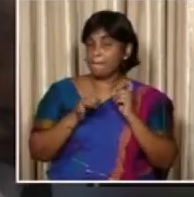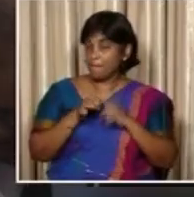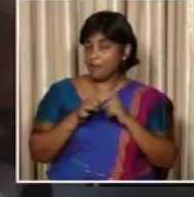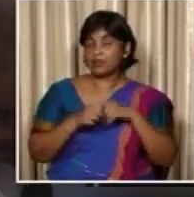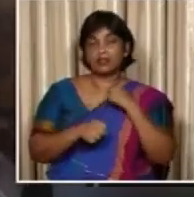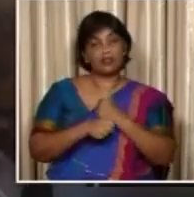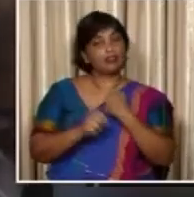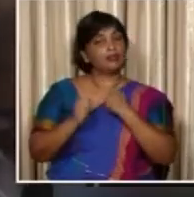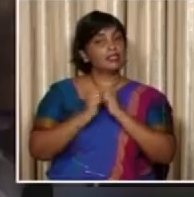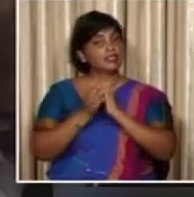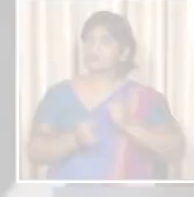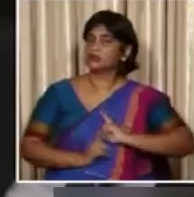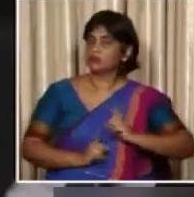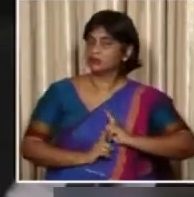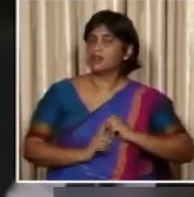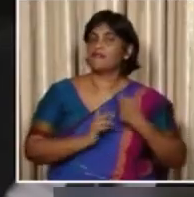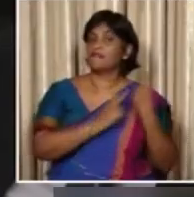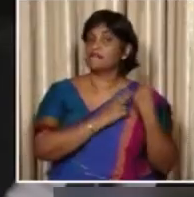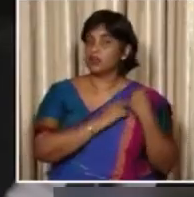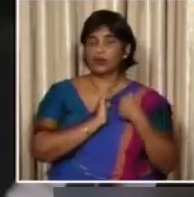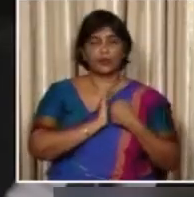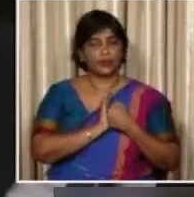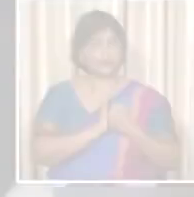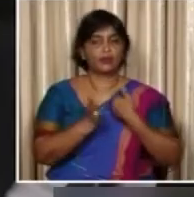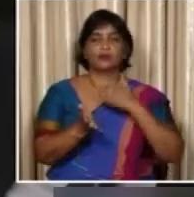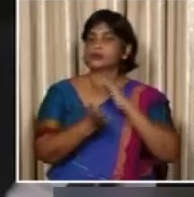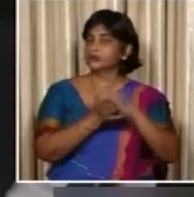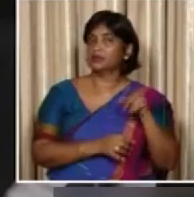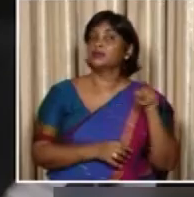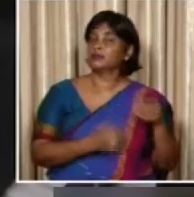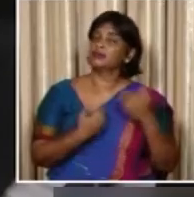ඉතාම වැදගත් කුමන ආණ්ඩුවක් තිබුණත් ගෞරවාන්විතව ඉෂ්ට කිරීම සඳහා